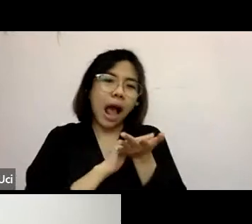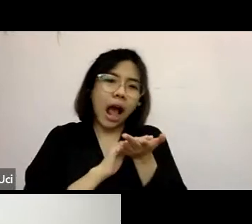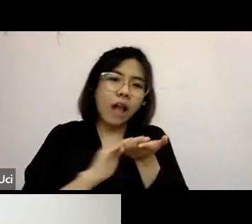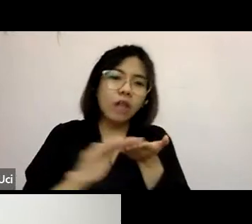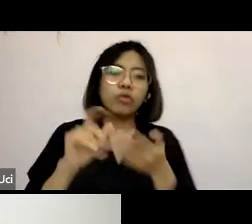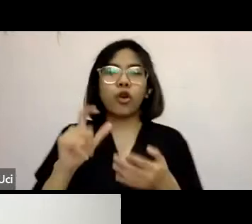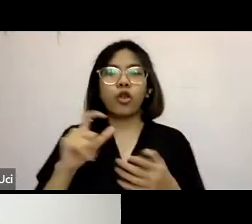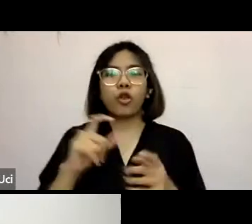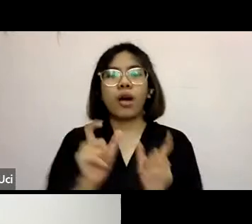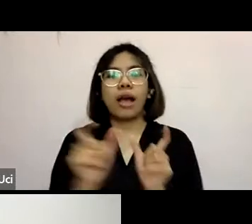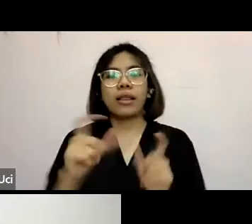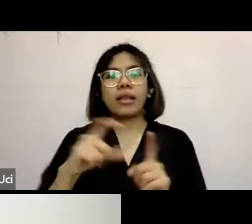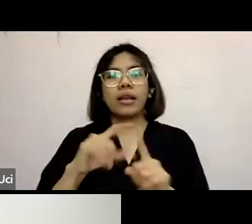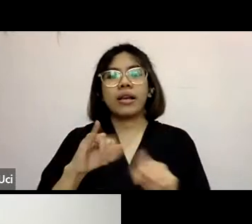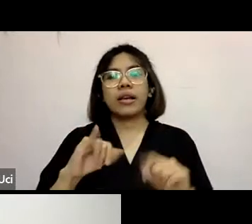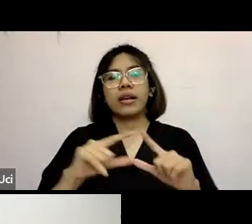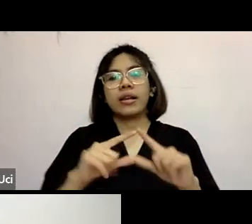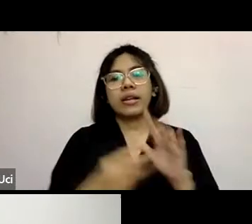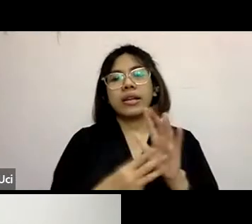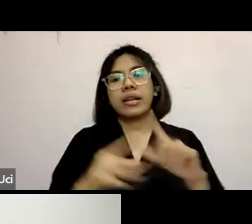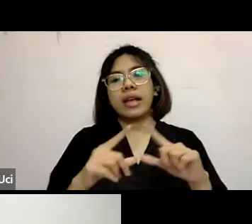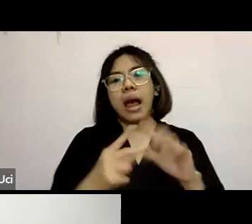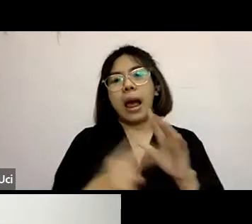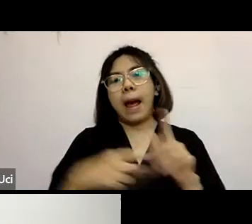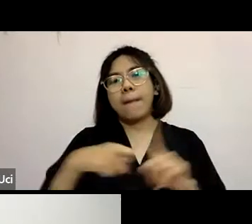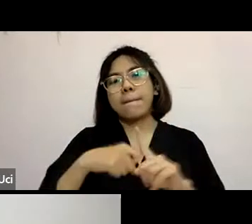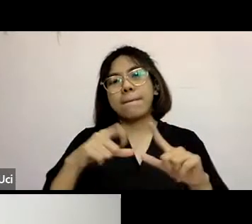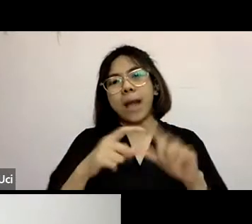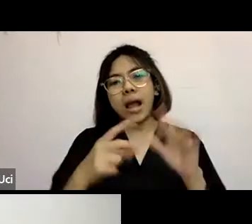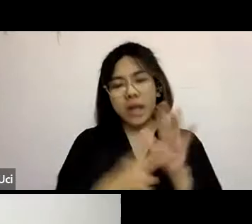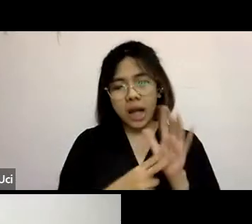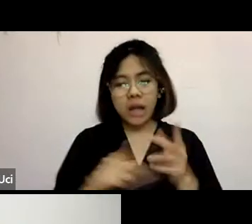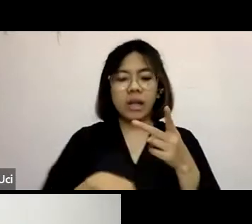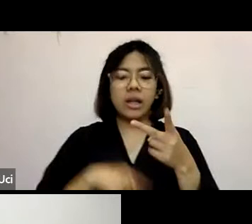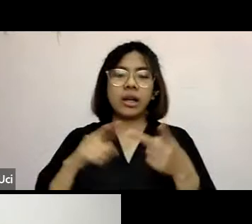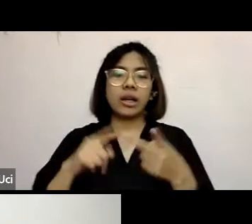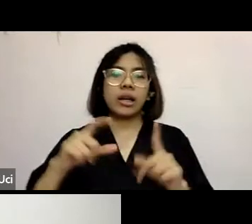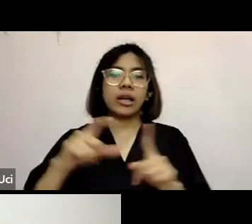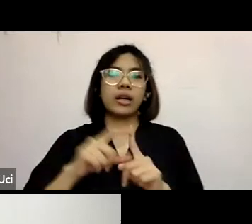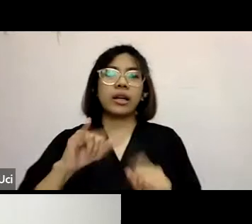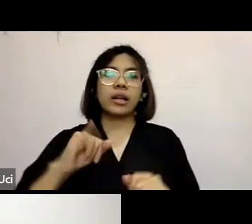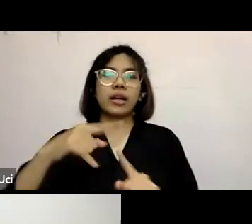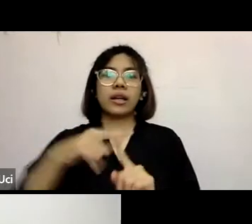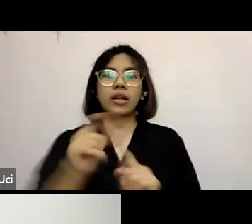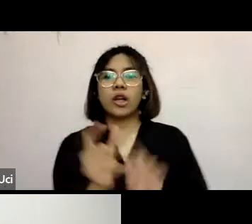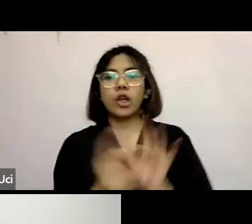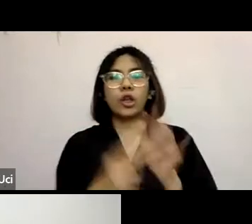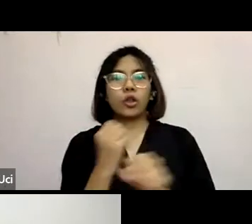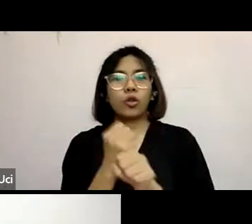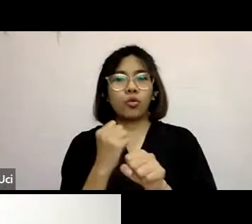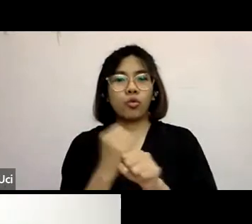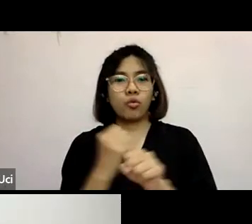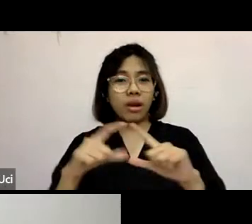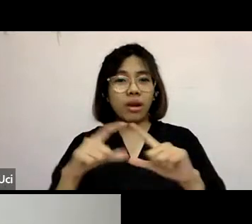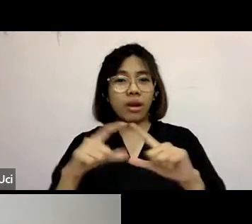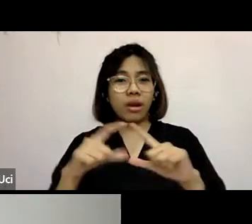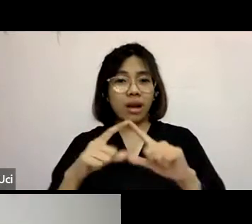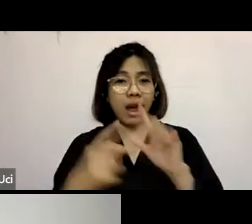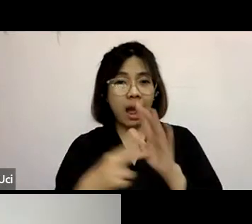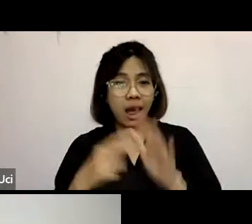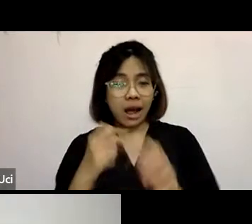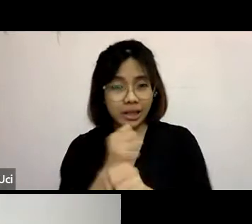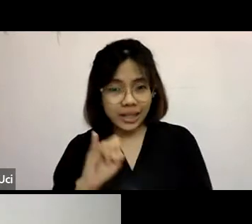diamankan ditunggangi atau yang paling sering beberapa bulan terakhir kita sering dengar istilah oknum ketika